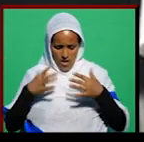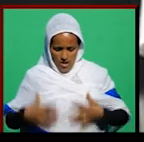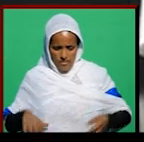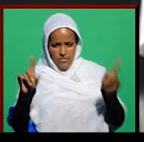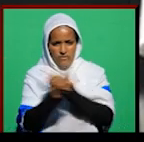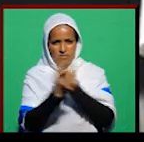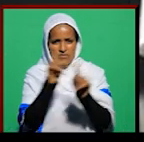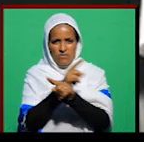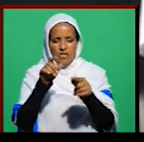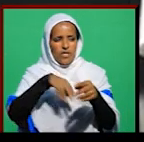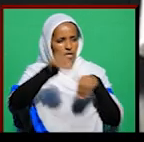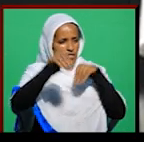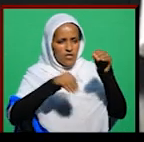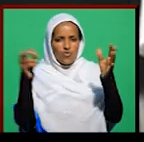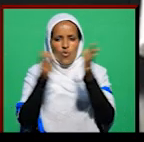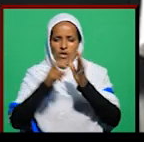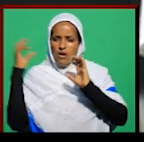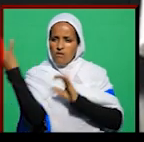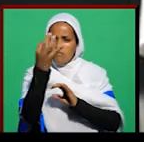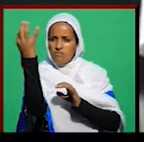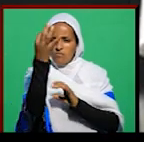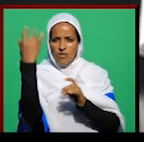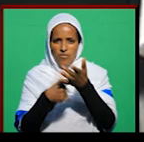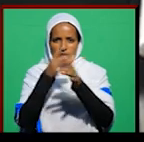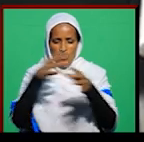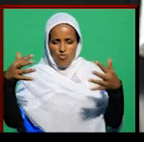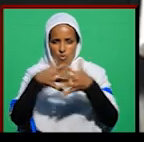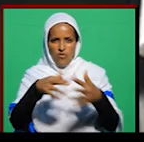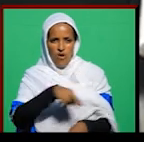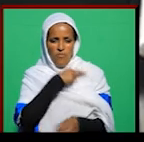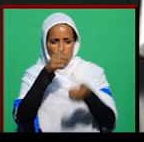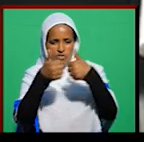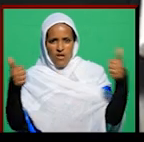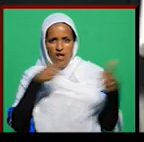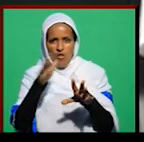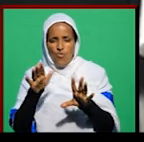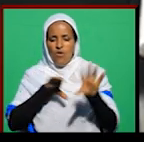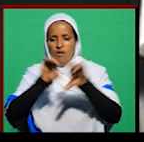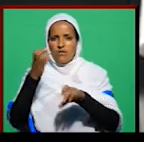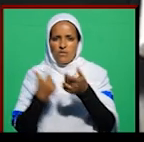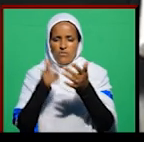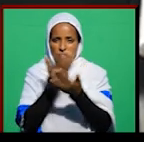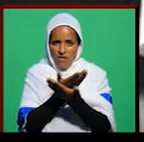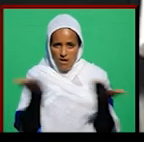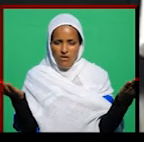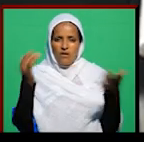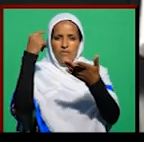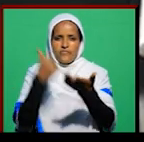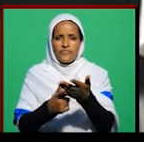በተለያየ ልብስ እየተንቀሳቀሰ ለምእመናን ወንጌልን ይሰብክ ነበር እና ምእመናን ከተዋሕዶ ሃይማኖት እንዳይወጡ ያደርግ ነበር።